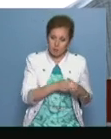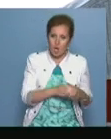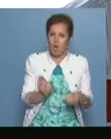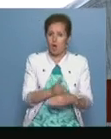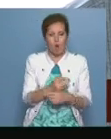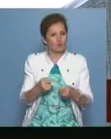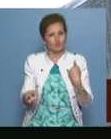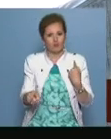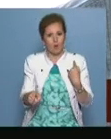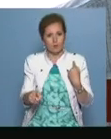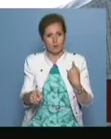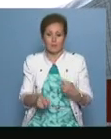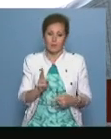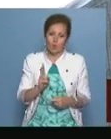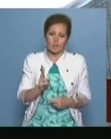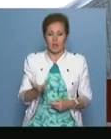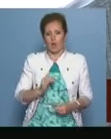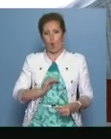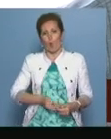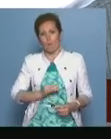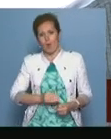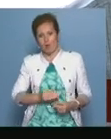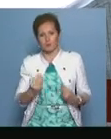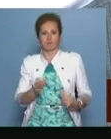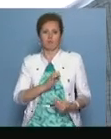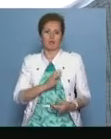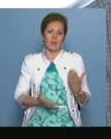что кто-то либо купец, либо воин, либо